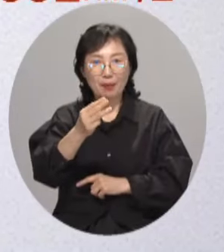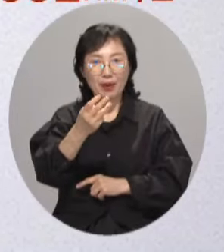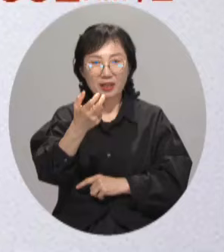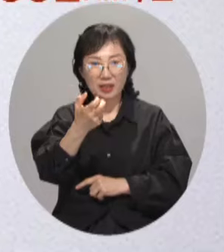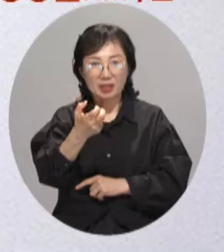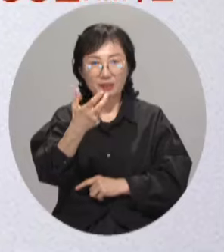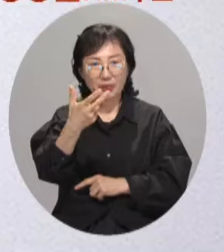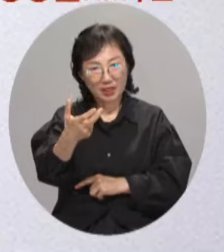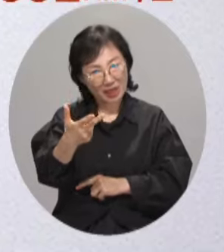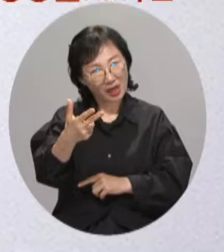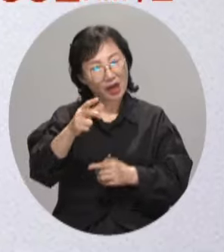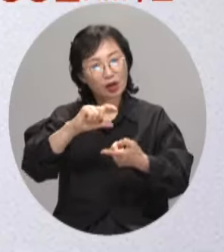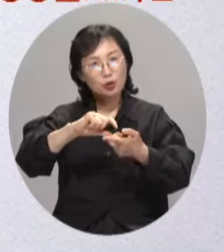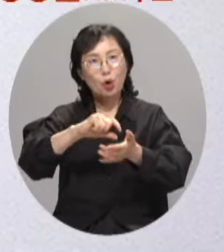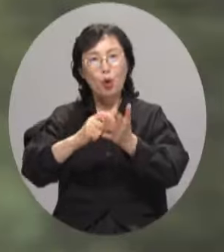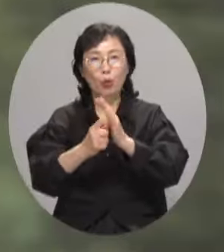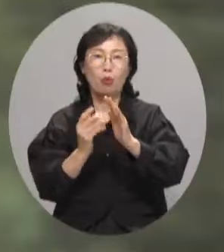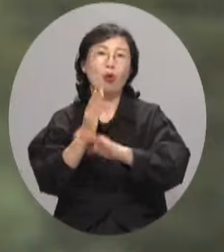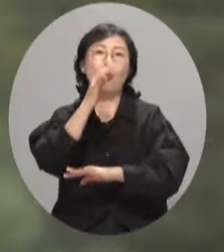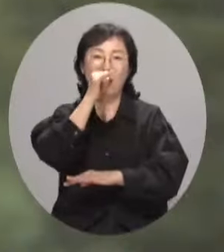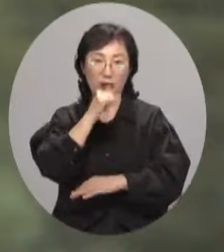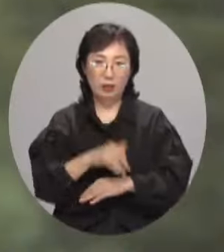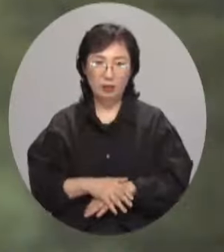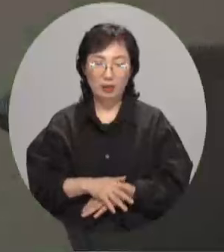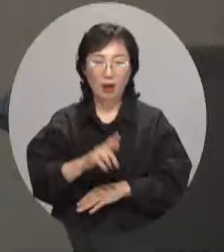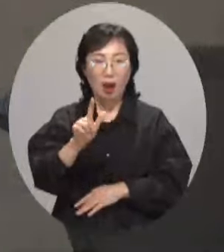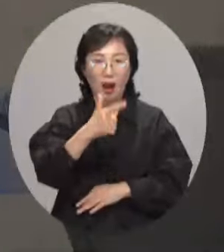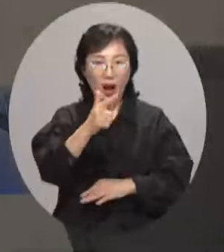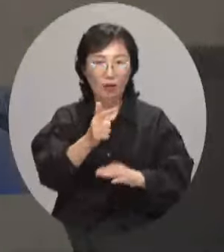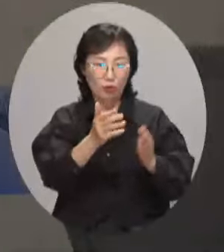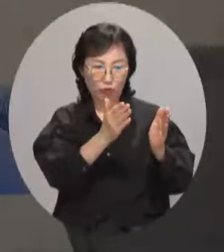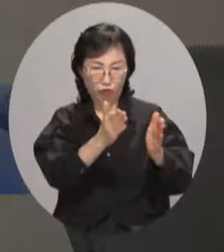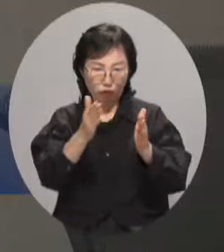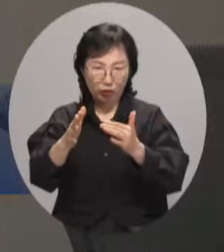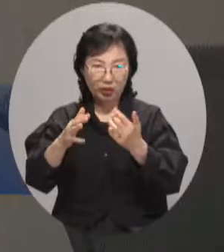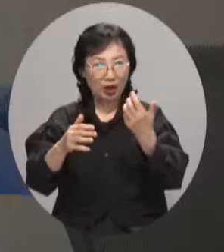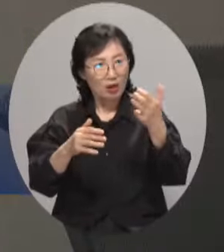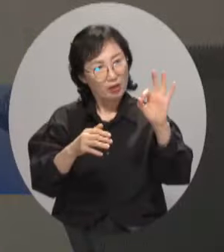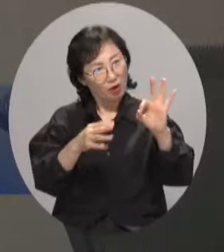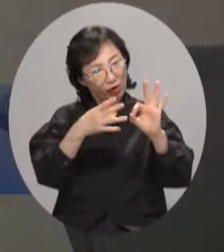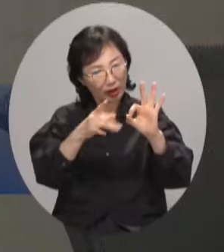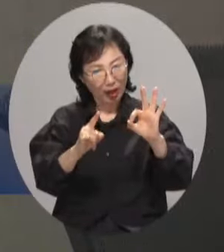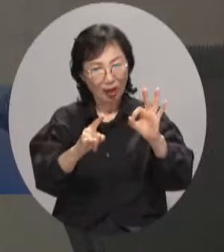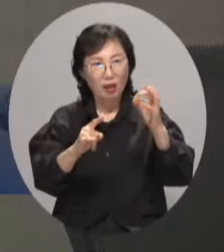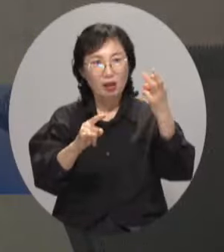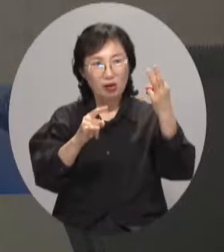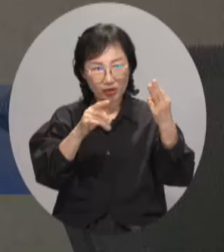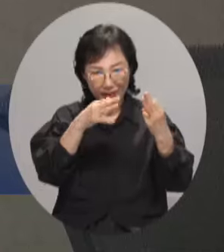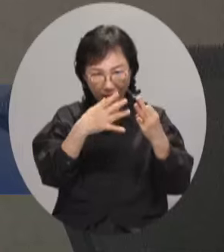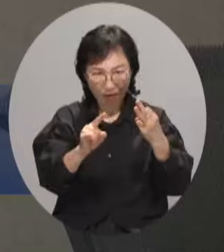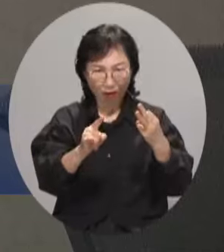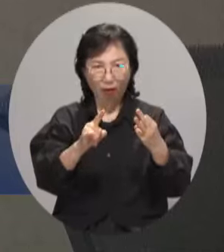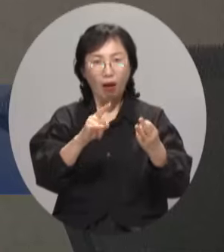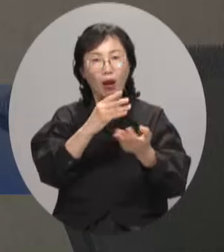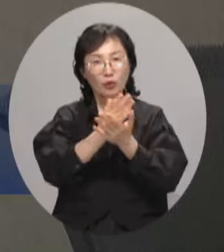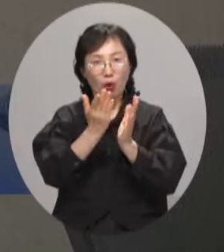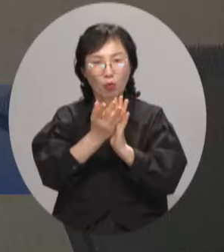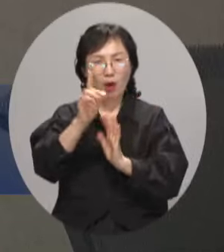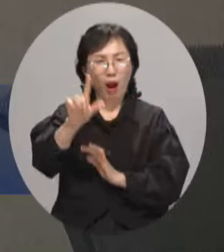377.5톤도 넘어서는 수준입니다. 하루 많을 때는 뭐 10대 이상, 13대씩 뭐 하루 종일